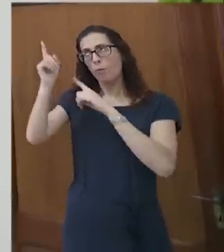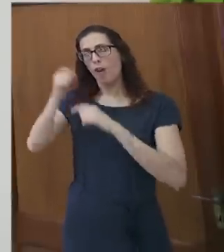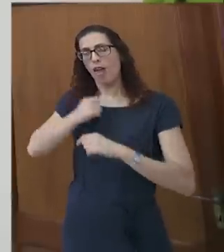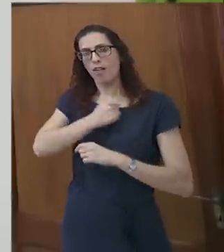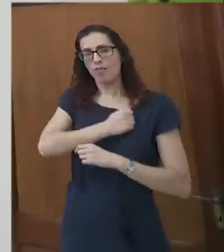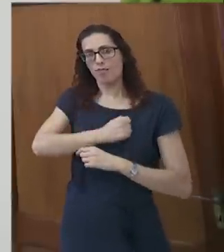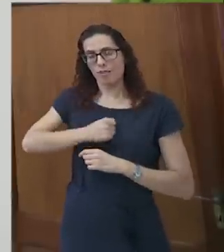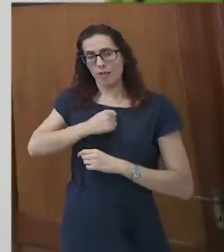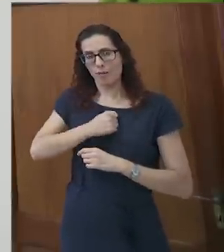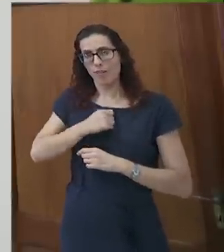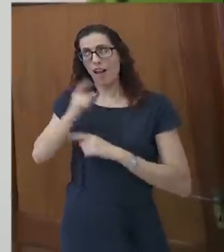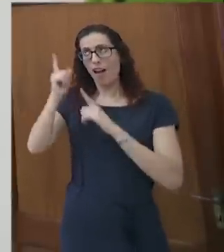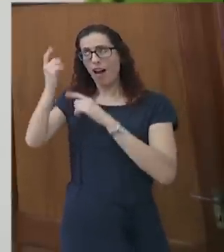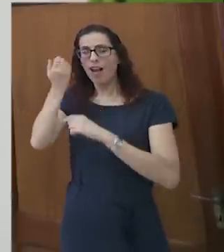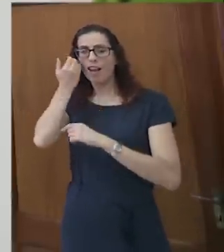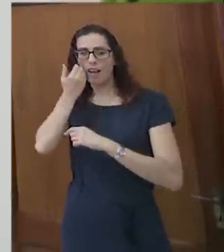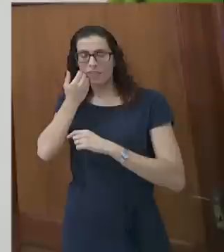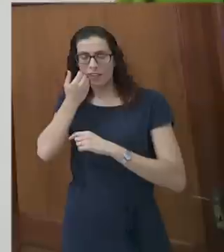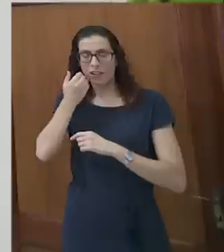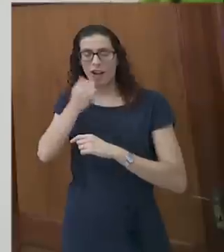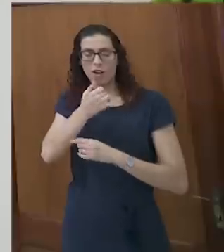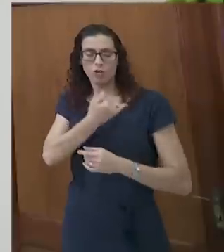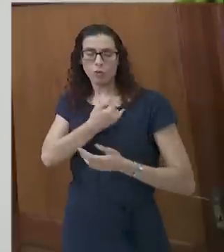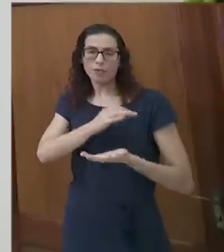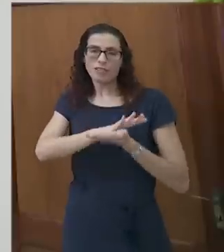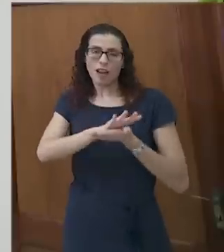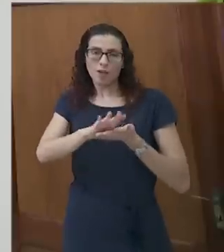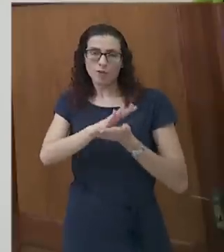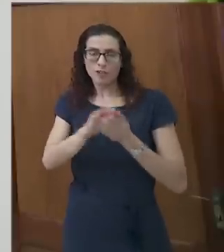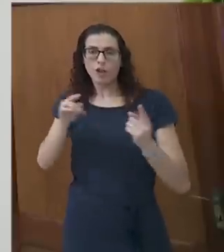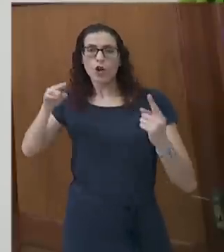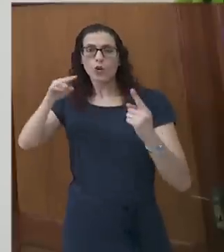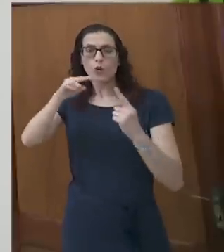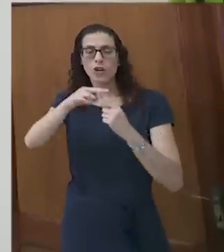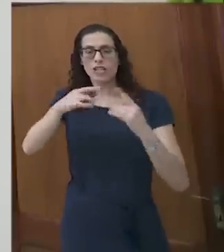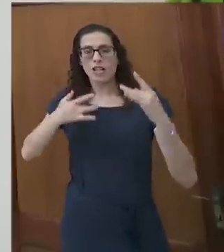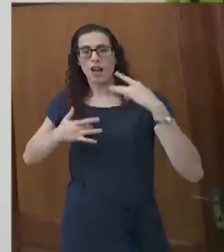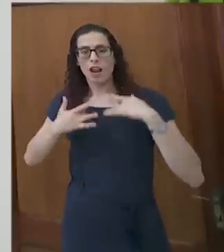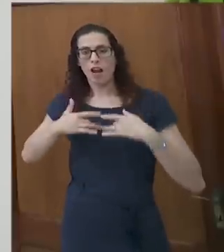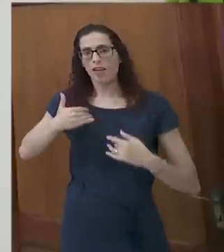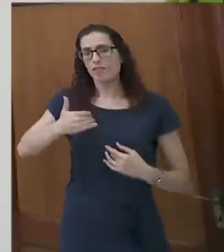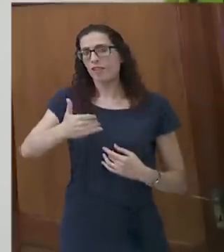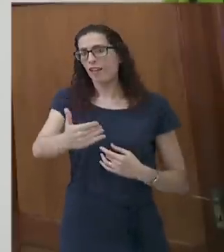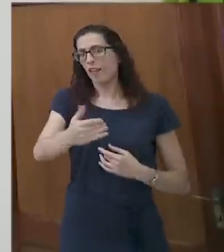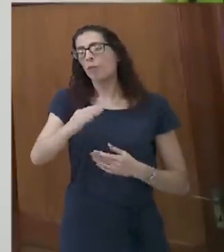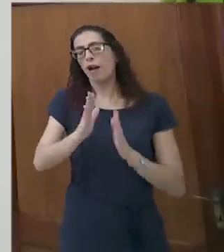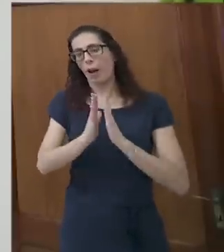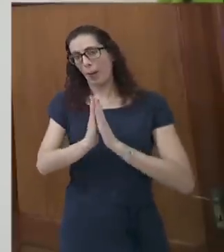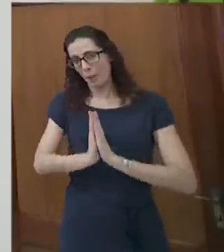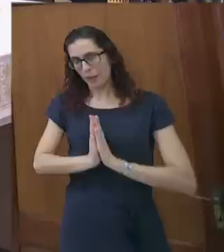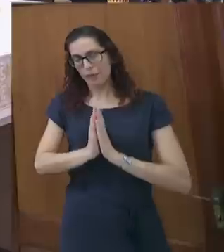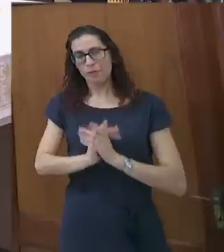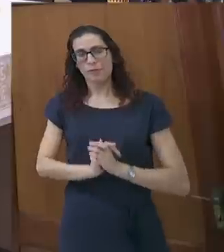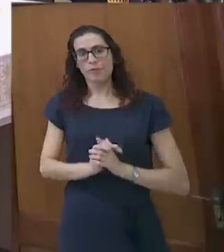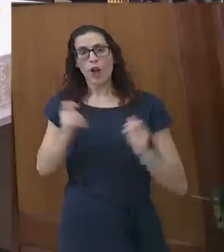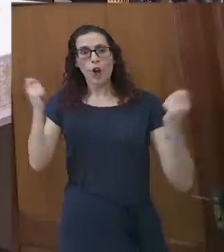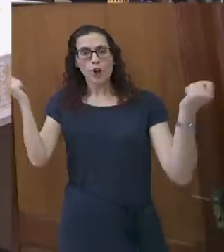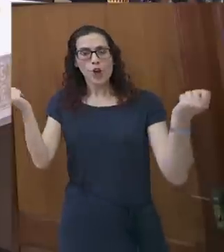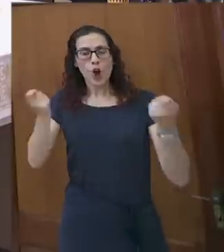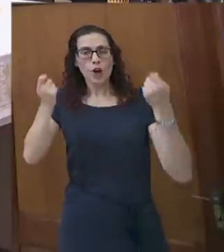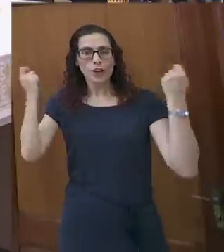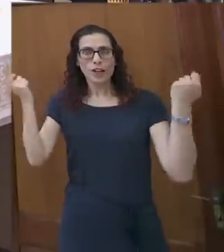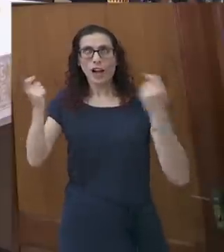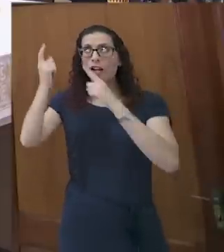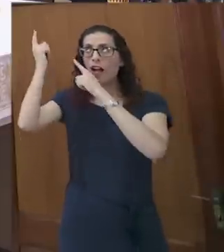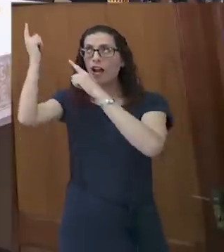Iħenna lina alla li jista' kollox jaħfrinna dnubietna u jwassalna għal ħajja ta' dejjem. Glorja